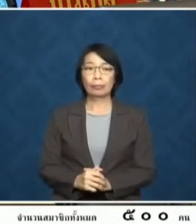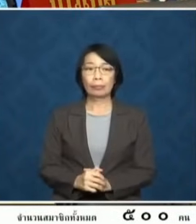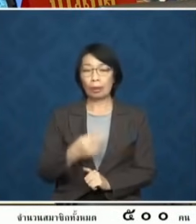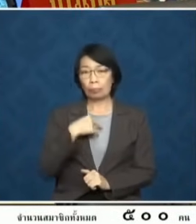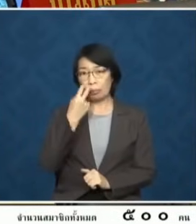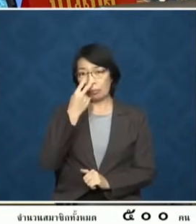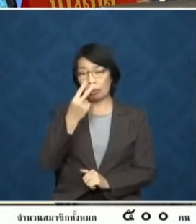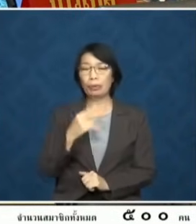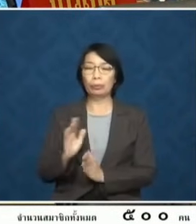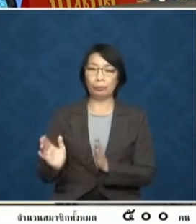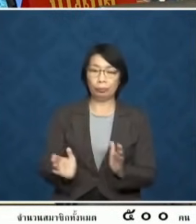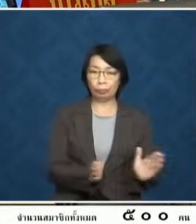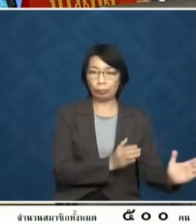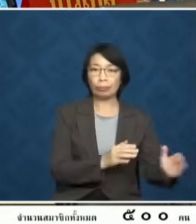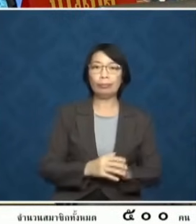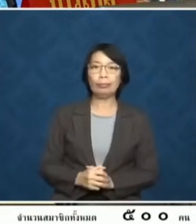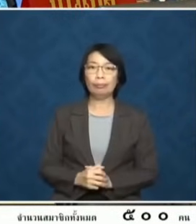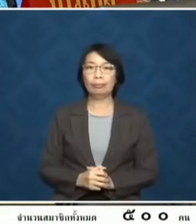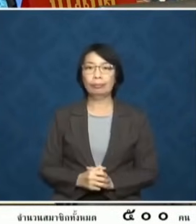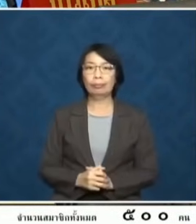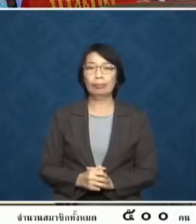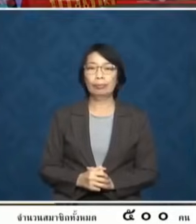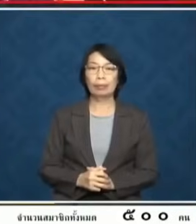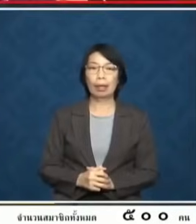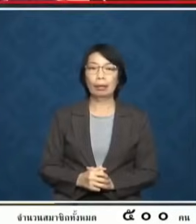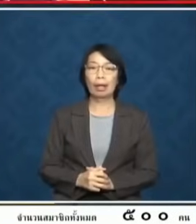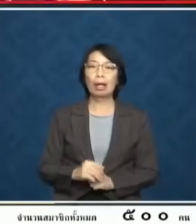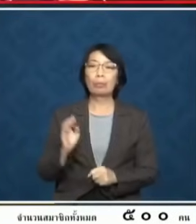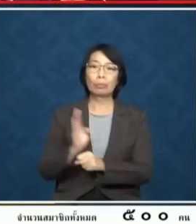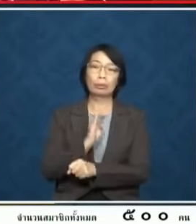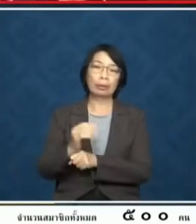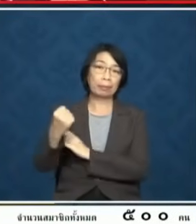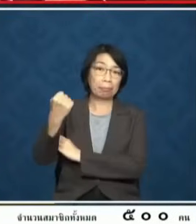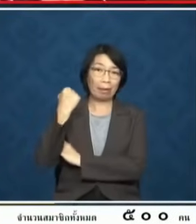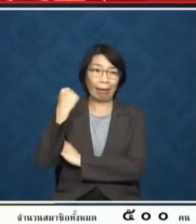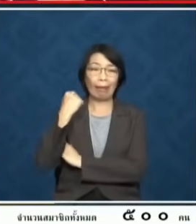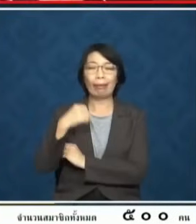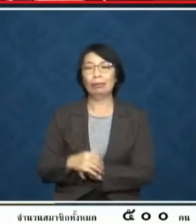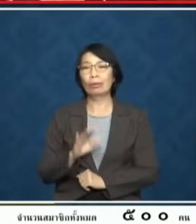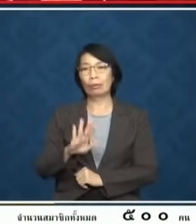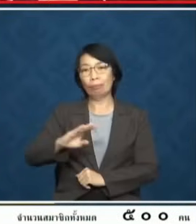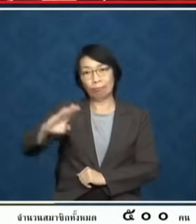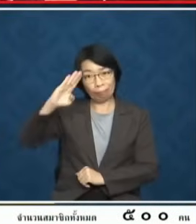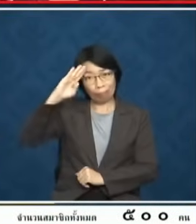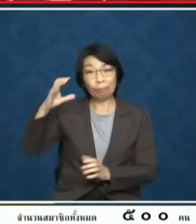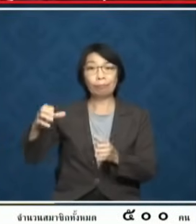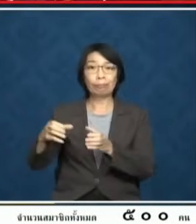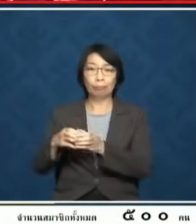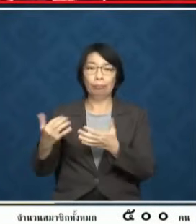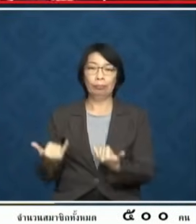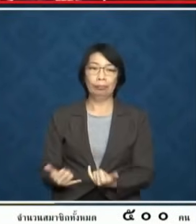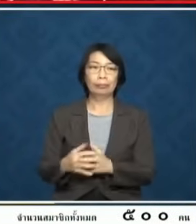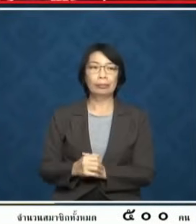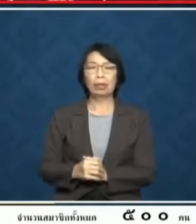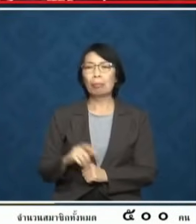ดูขุมทรัพย์ต่อไปค่ะขุมทรัพย์ธุรกิจพลังงานของกองทัพไทยค่ะท่านประธานคะกองทัพเป็นอีกหนึ่งกลุ่ม